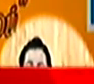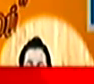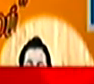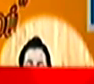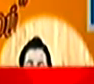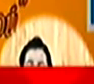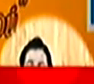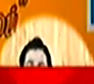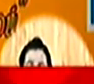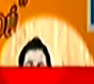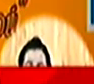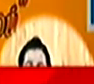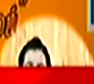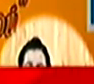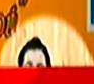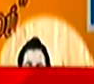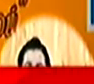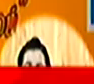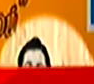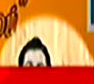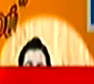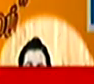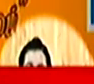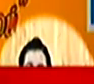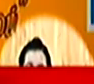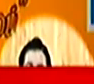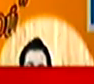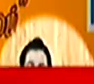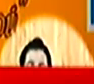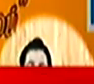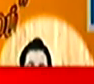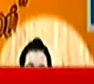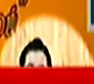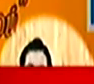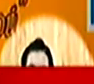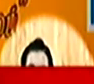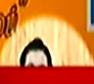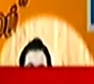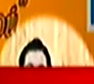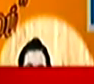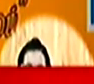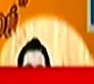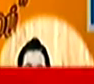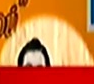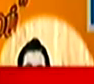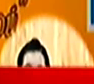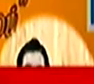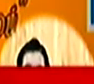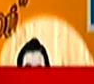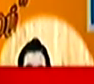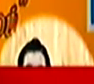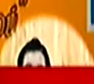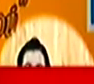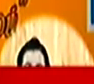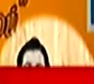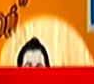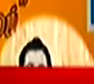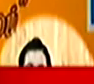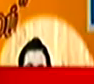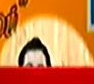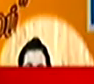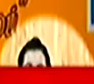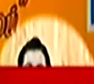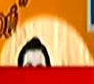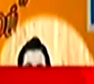16.2 сая тонн нүрс олборлож 15.5 сая тонн нүрс экспортлон 2 их найд 660 тэрбум төгрөг